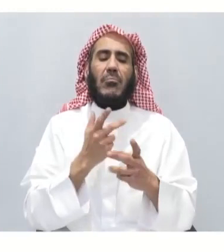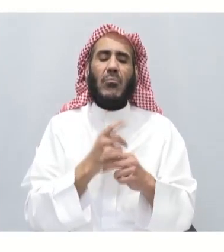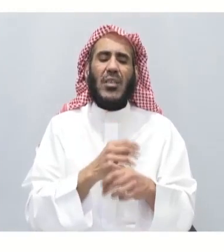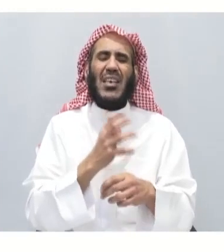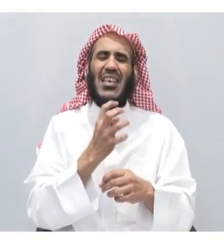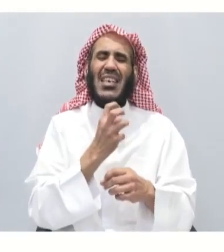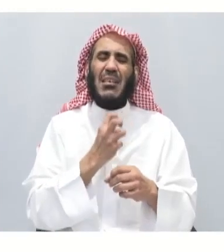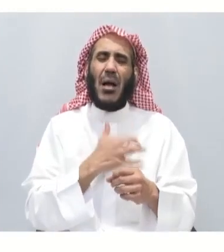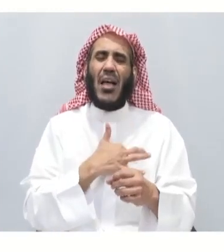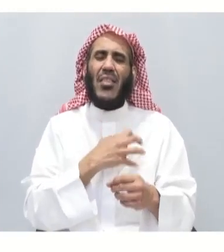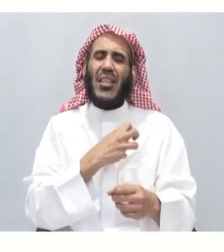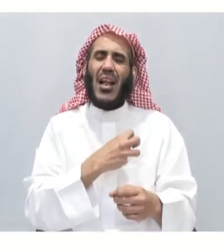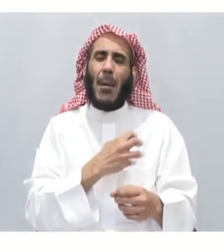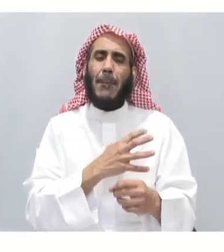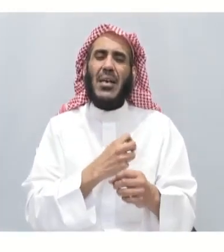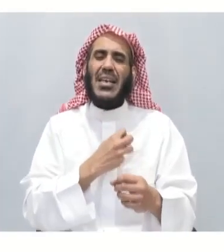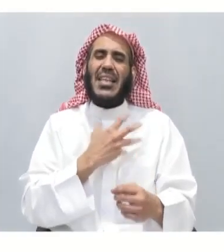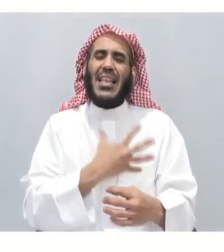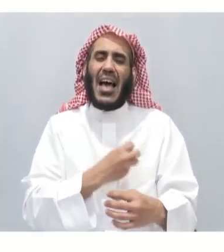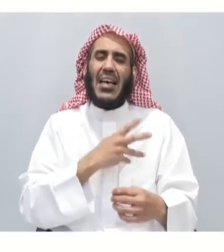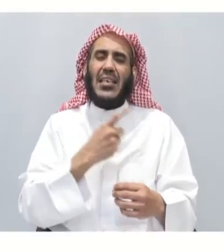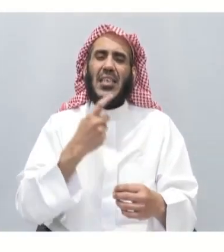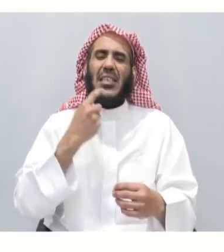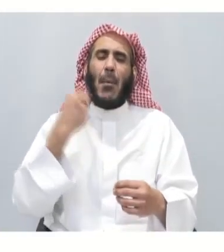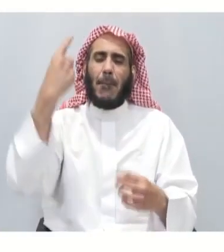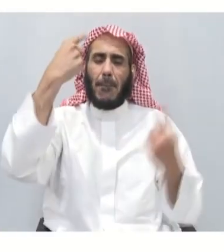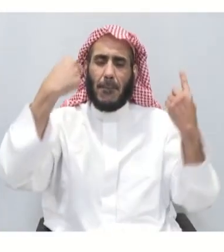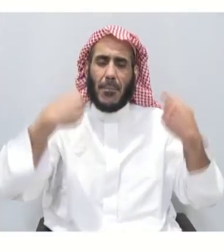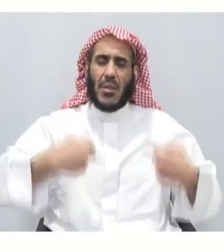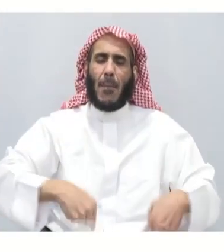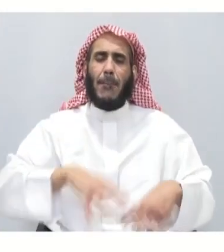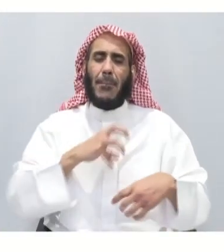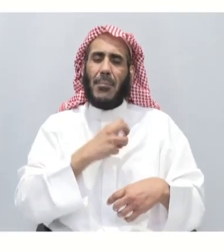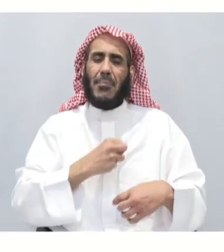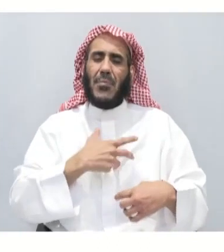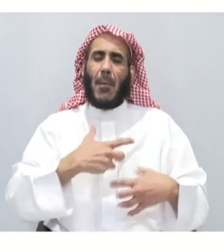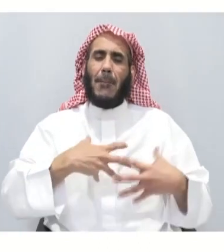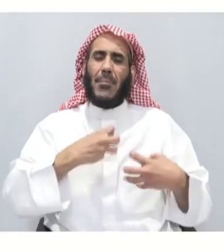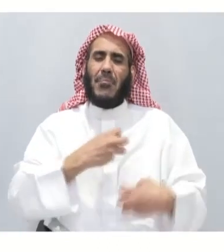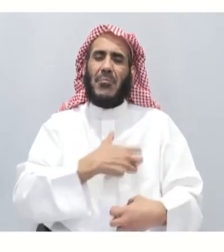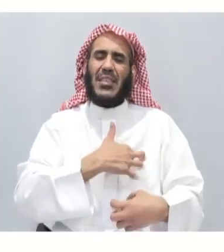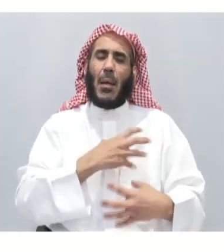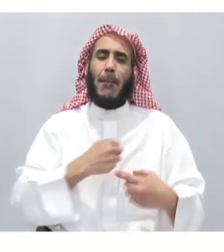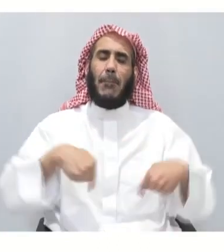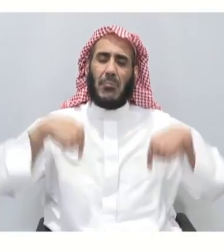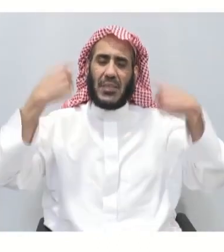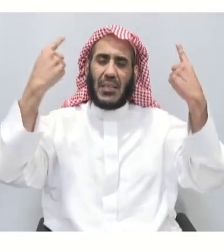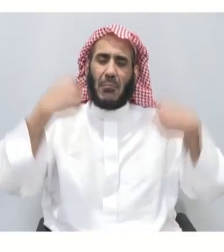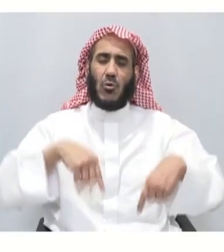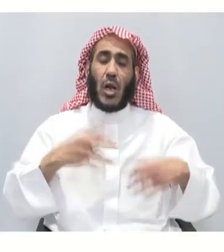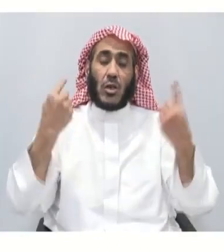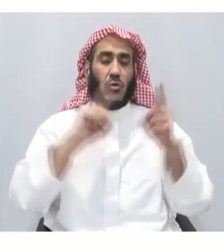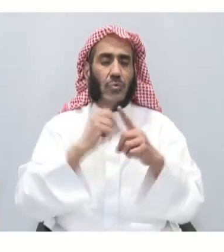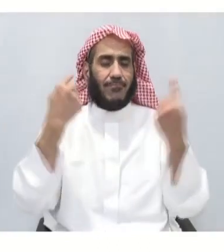انقباض القلب ولكن لضخ الدم انقباض وانبساط لضخ الدم وليس لحركه الجسم